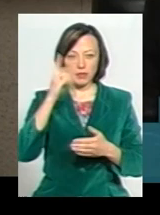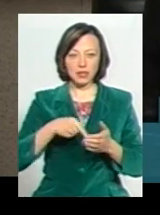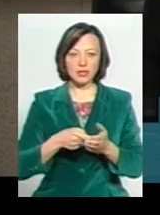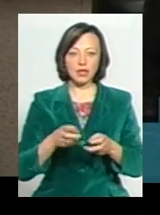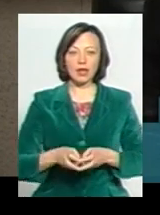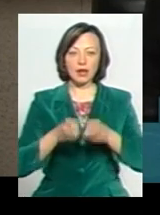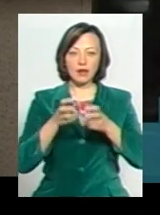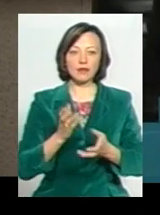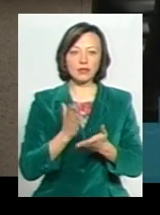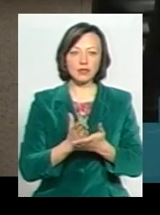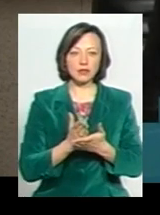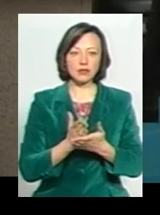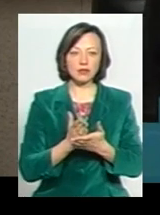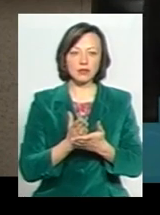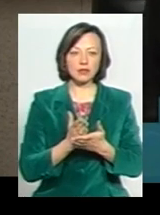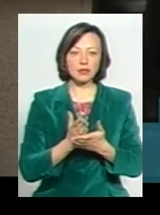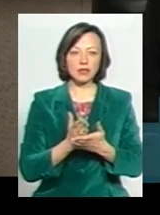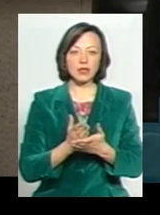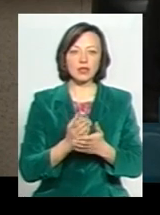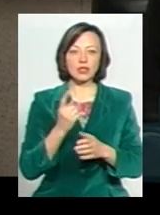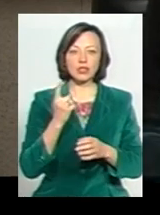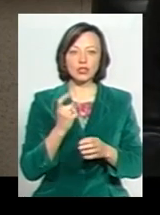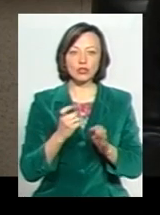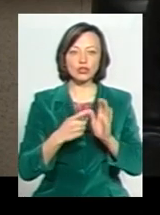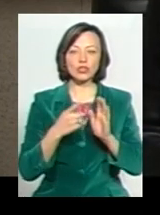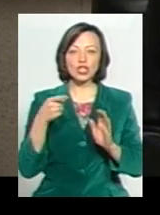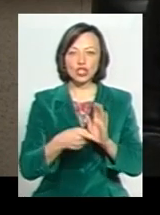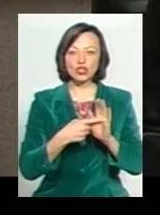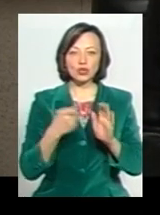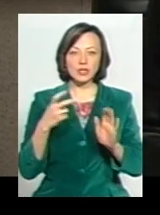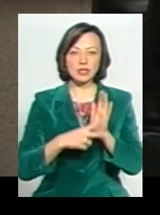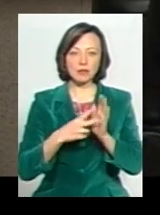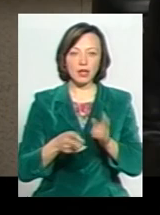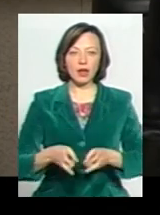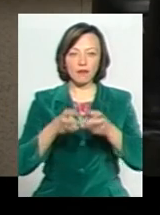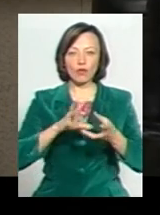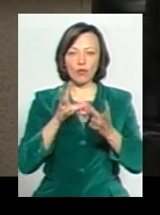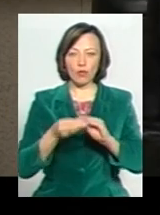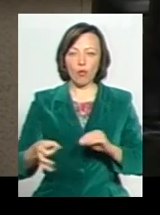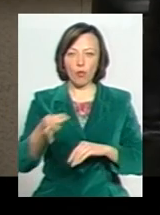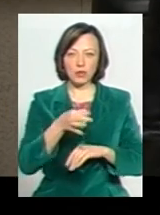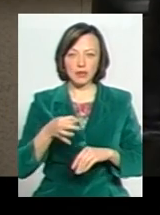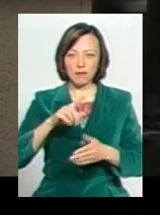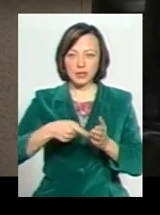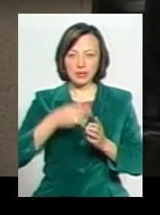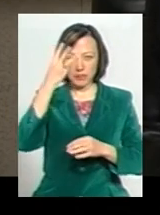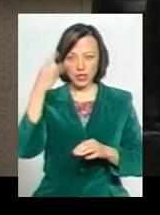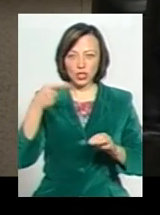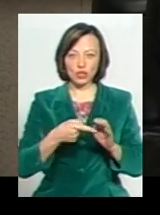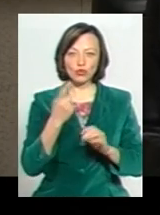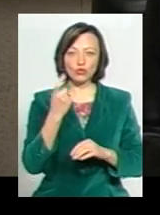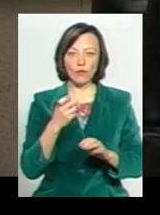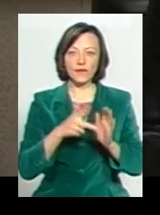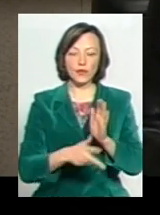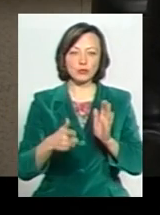ліфт знаходиться 1670 ліфтів по області. З них у місті Хмельницьку